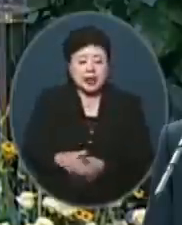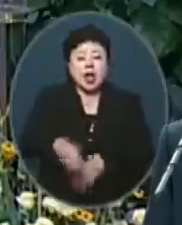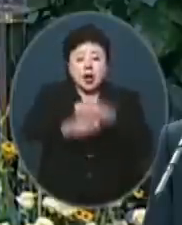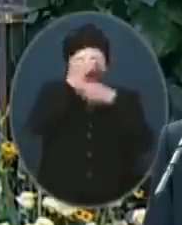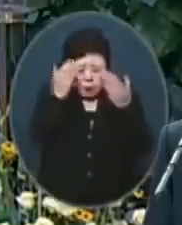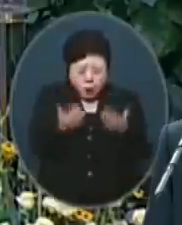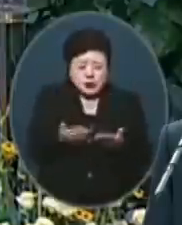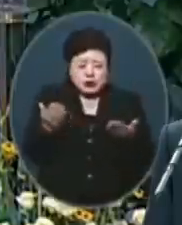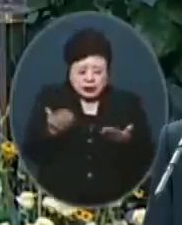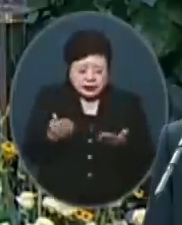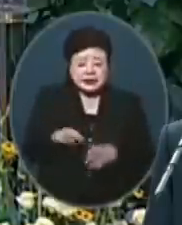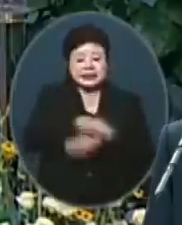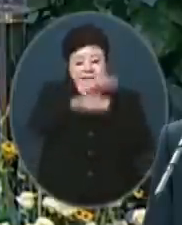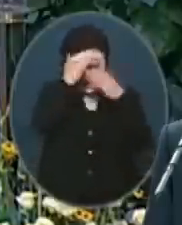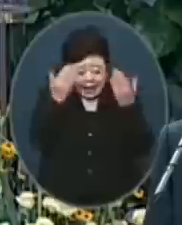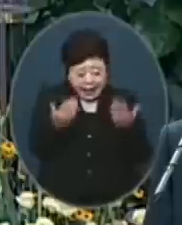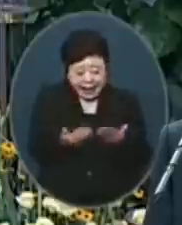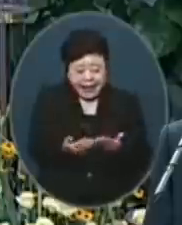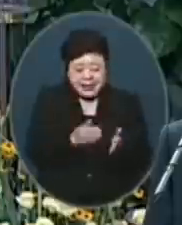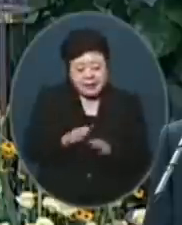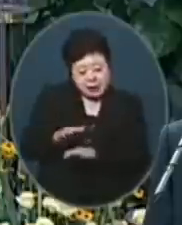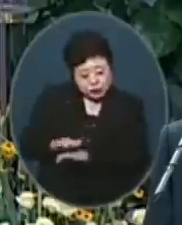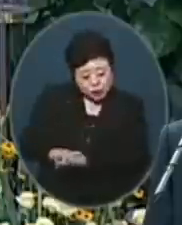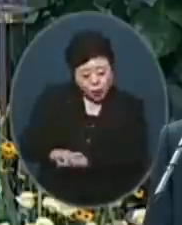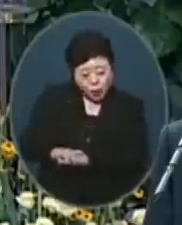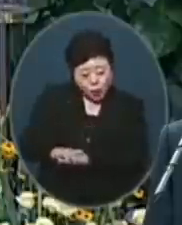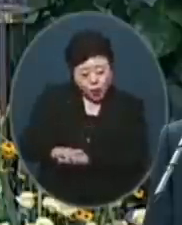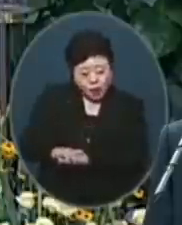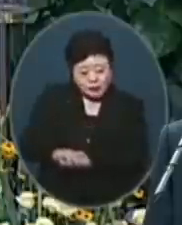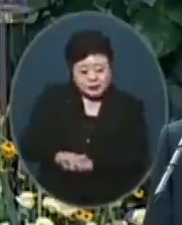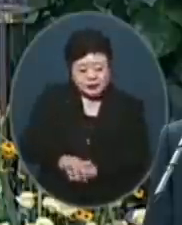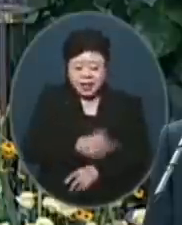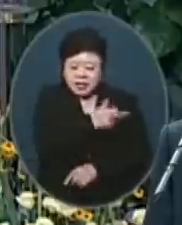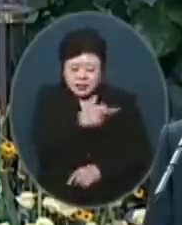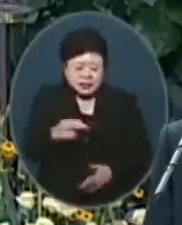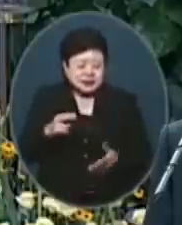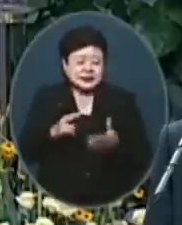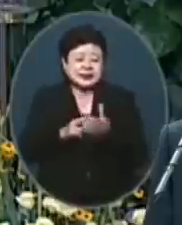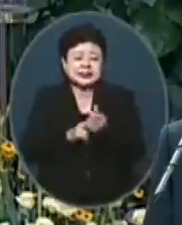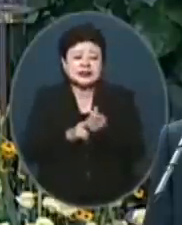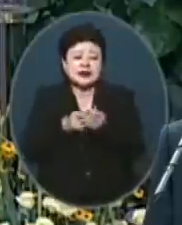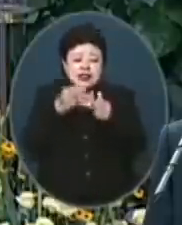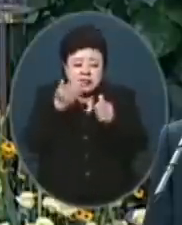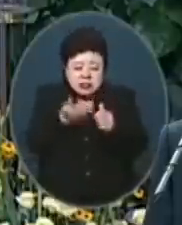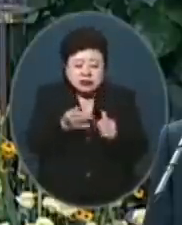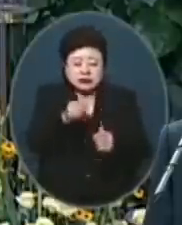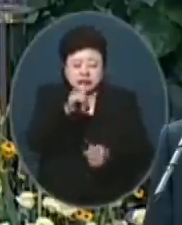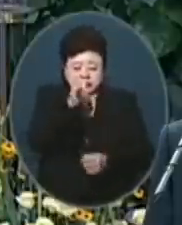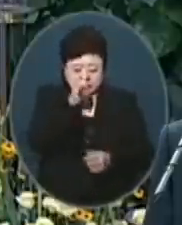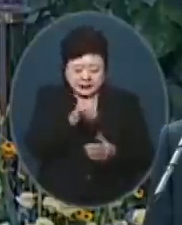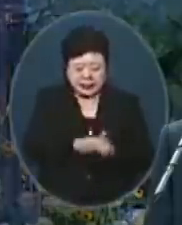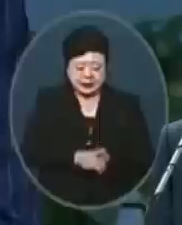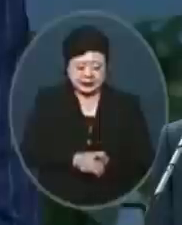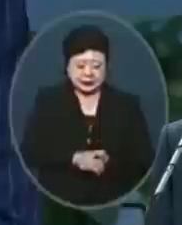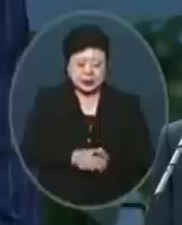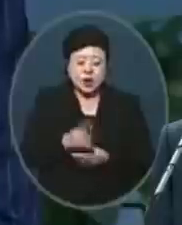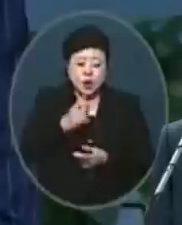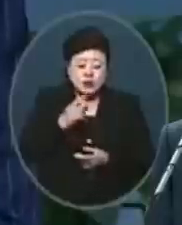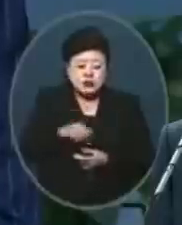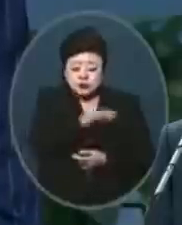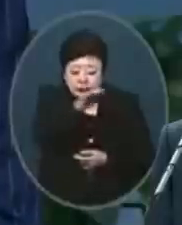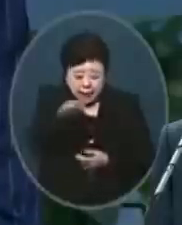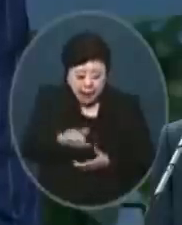모든 일을 다 예비해 놓고 큰 기적을 이루기를 원하시는 것입니다. 오직